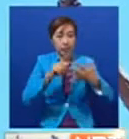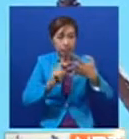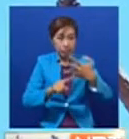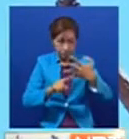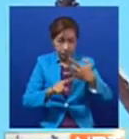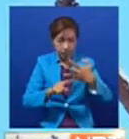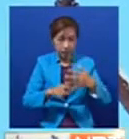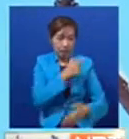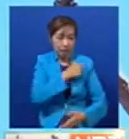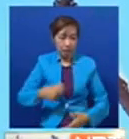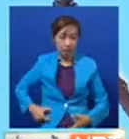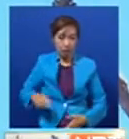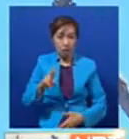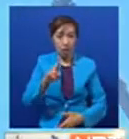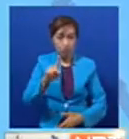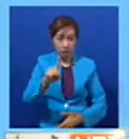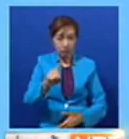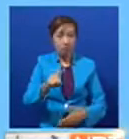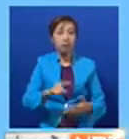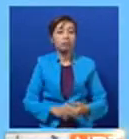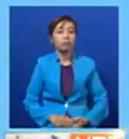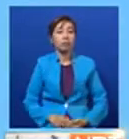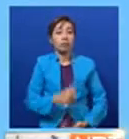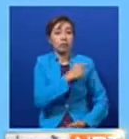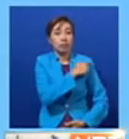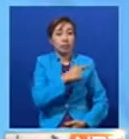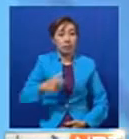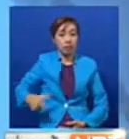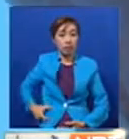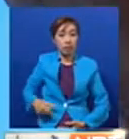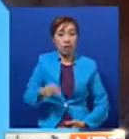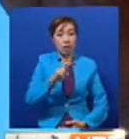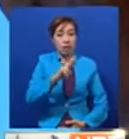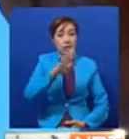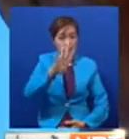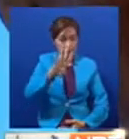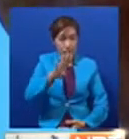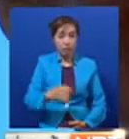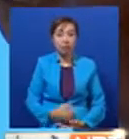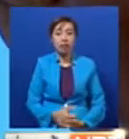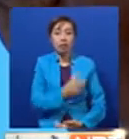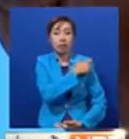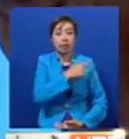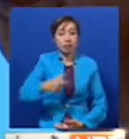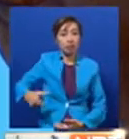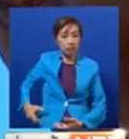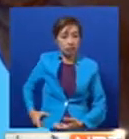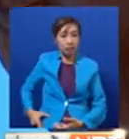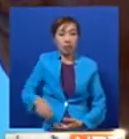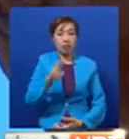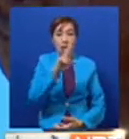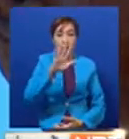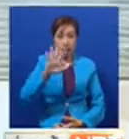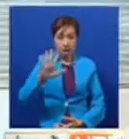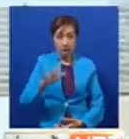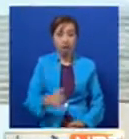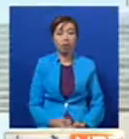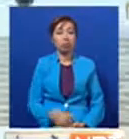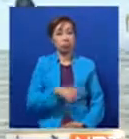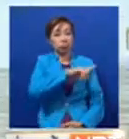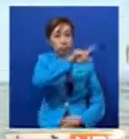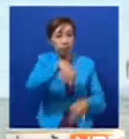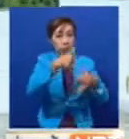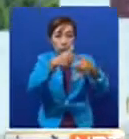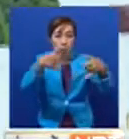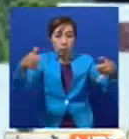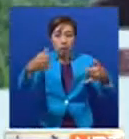พุทธยอดฟ้าจุฬาโลกมหาราชพระบาทสมเด็จพระจอมเกล้าเจ้าอยู่หัวและพระบาทสมเด็จพระจุลจอมเกล้าเจ้าอยู่หัวในริยบททร